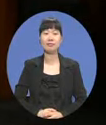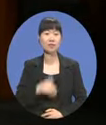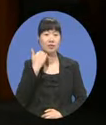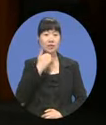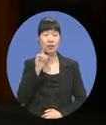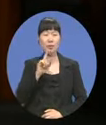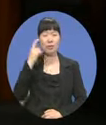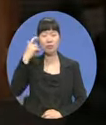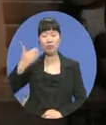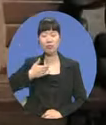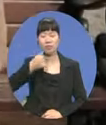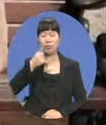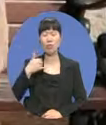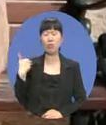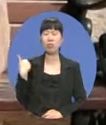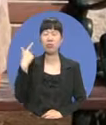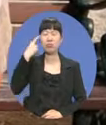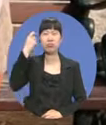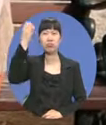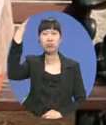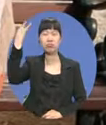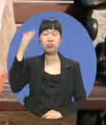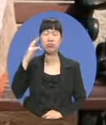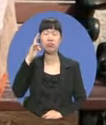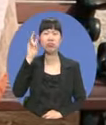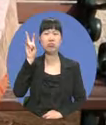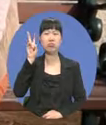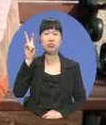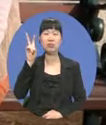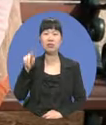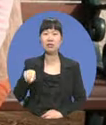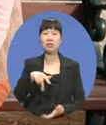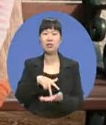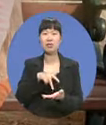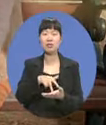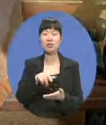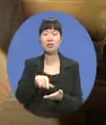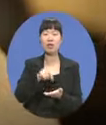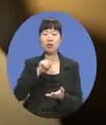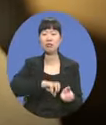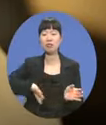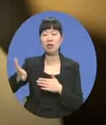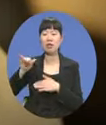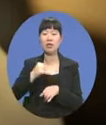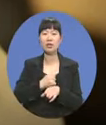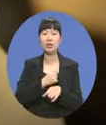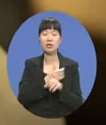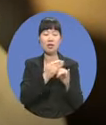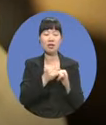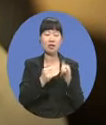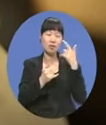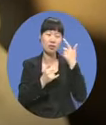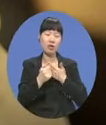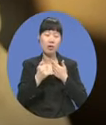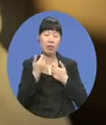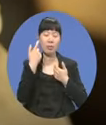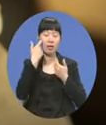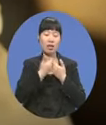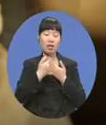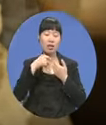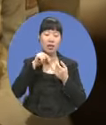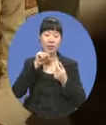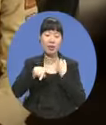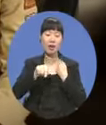누가 뭘 물어봐도 몰라, 기억이 안 나, 글쎄라는 말로 그 상황을 대충 넘어가고 상대방 질문과는 완전히 다른 답변을